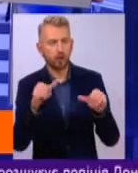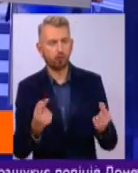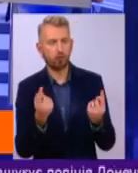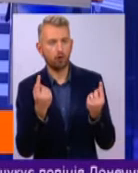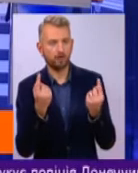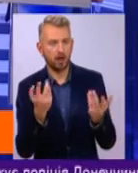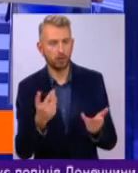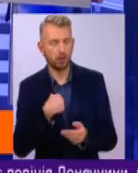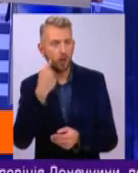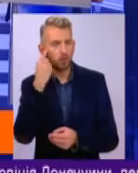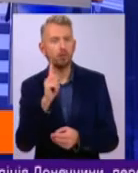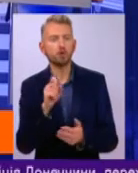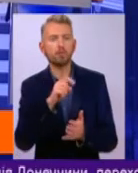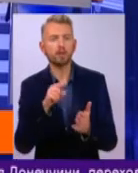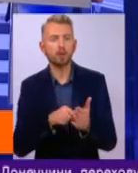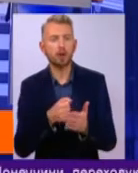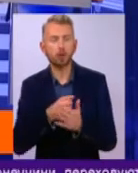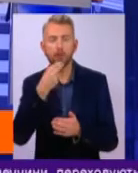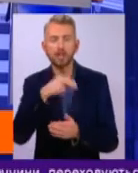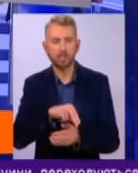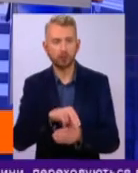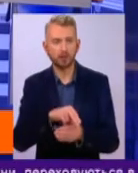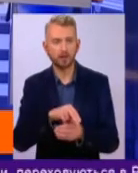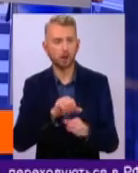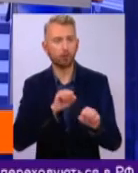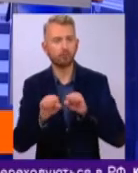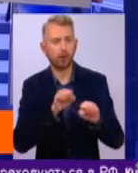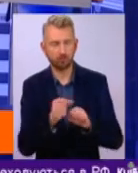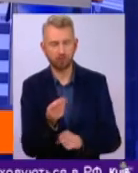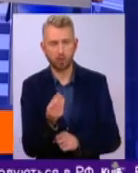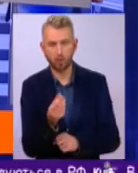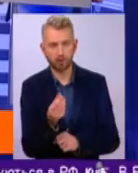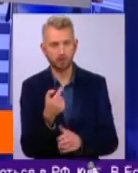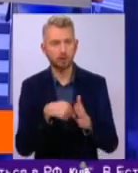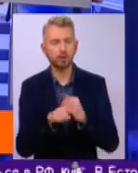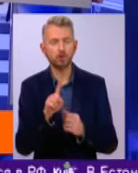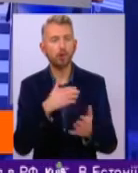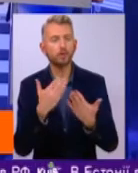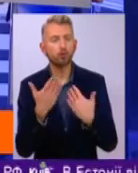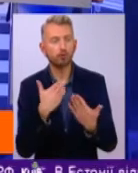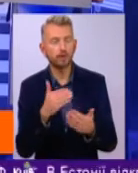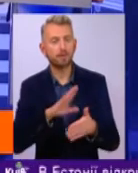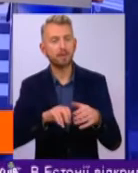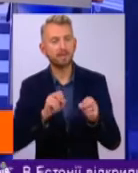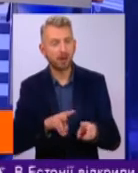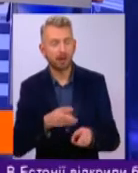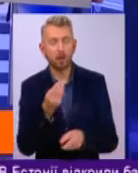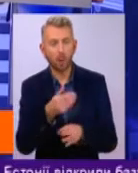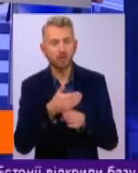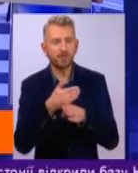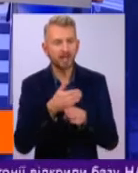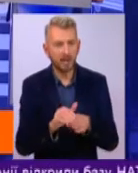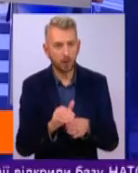правоохоронних органів. Я думаю, що питання до ефективності розпорядження цими коштами, тому що що стосується саме безпеки, то кошти